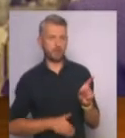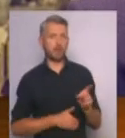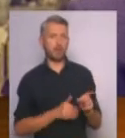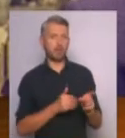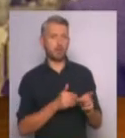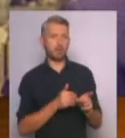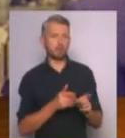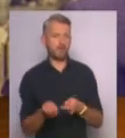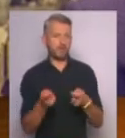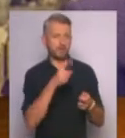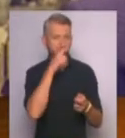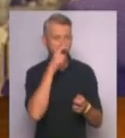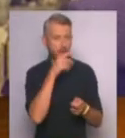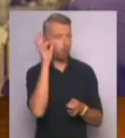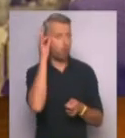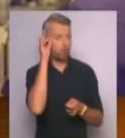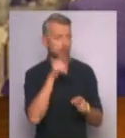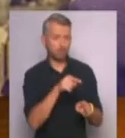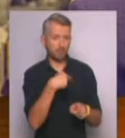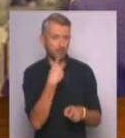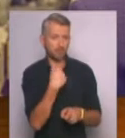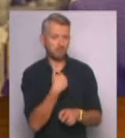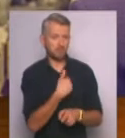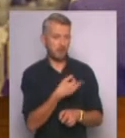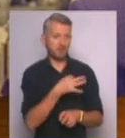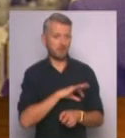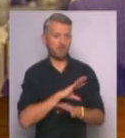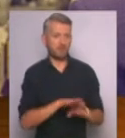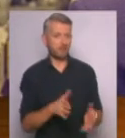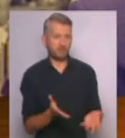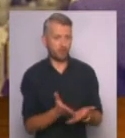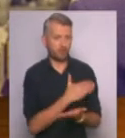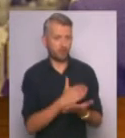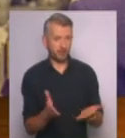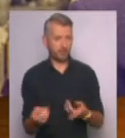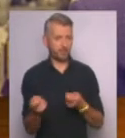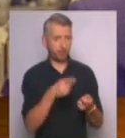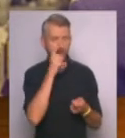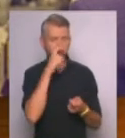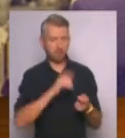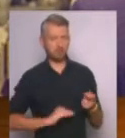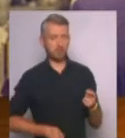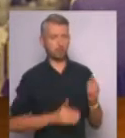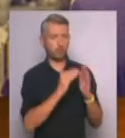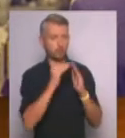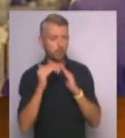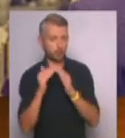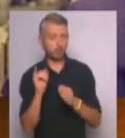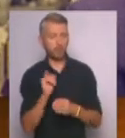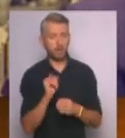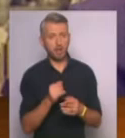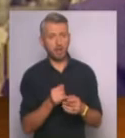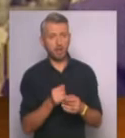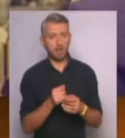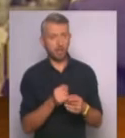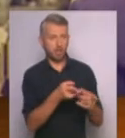відмовився, тому що він каже, що це є не економічно необґрунтовано вивозити сміття з приватного сектору, і затягнути